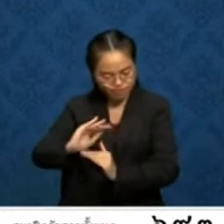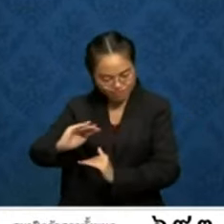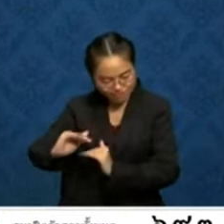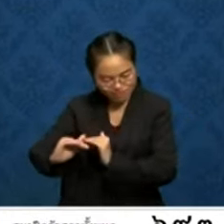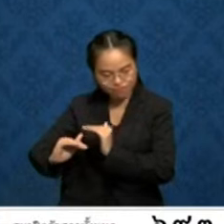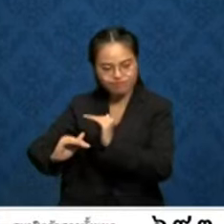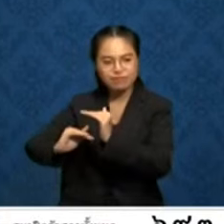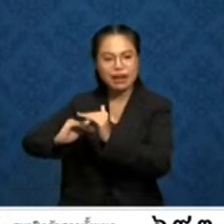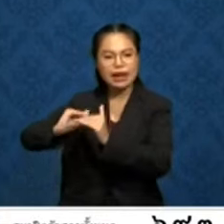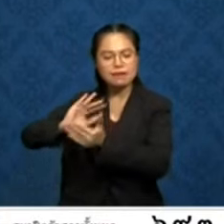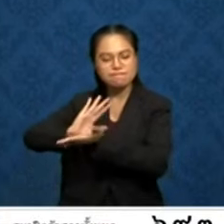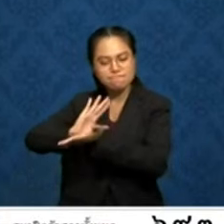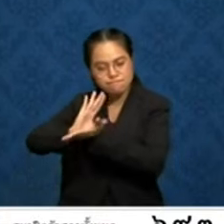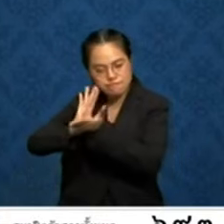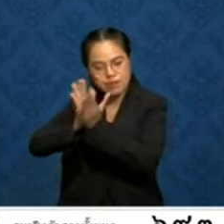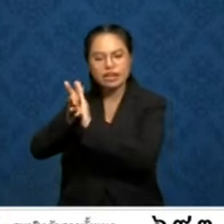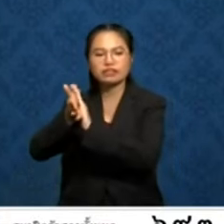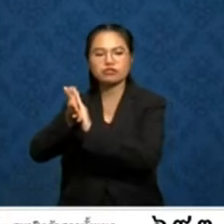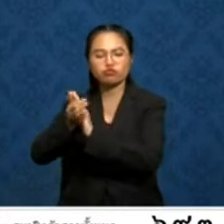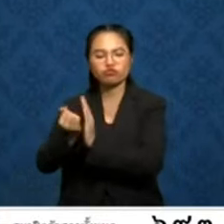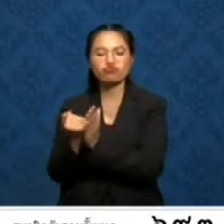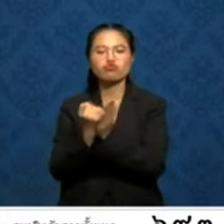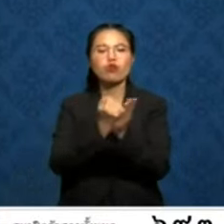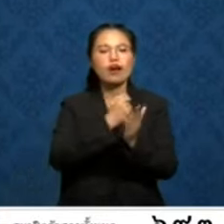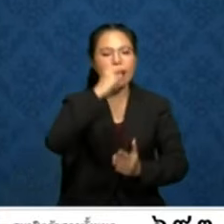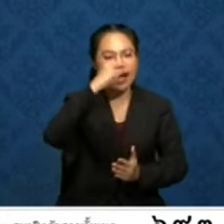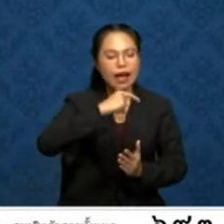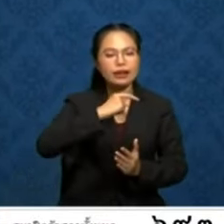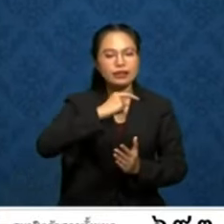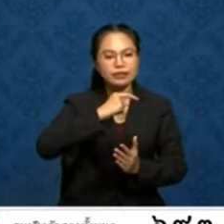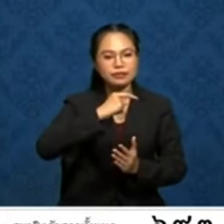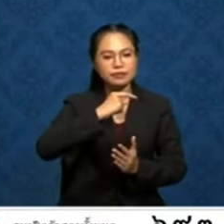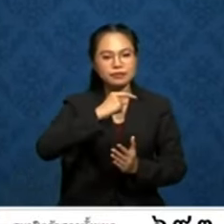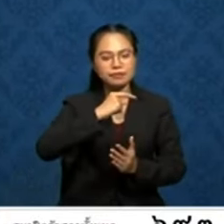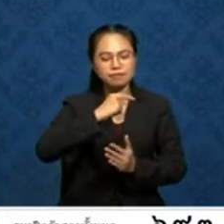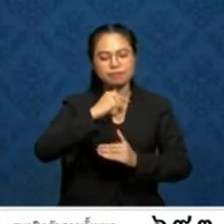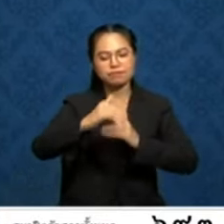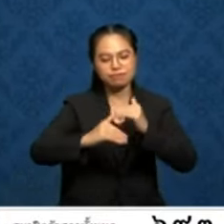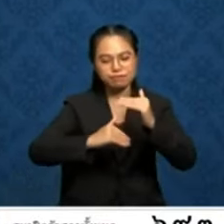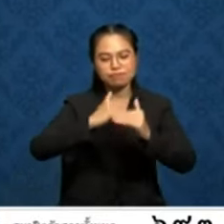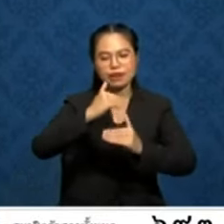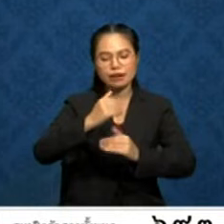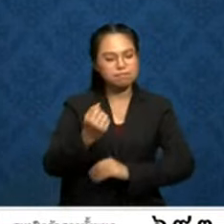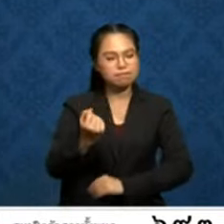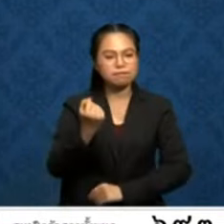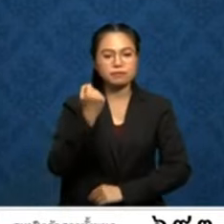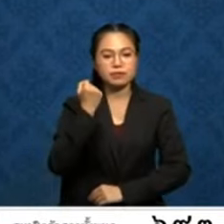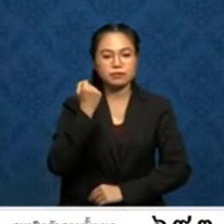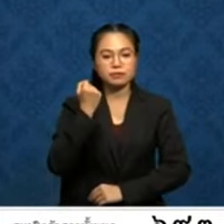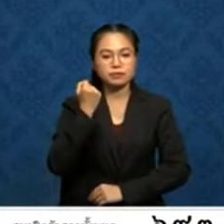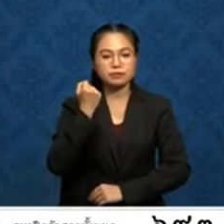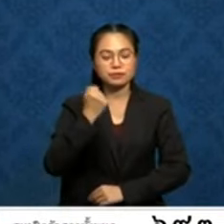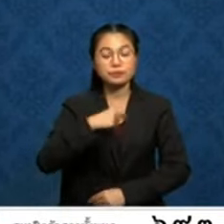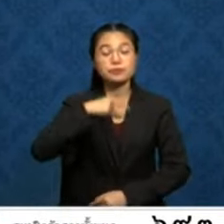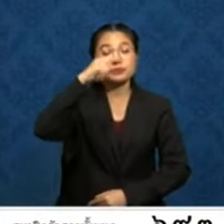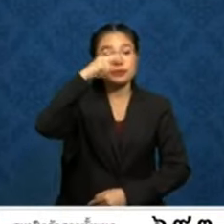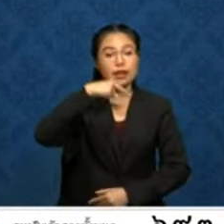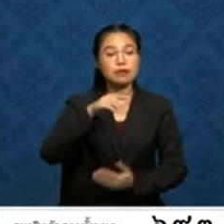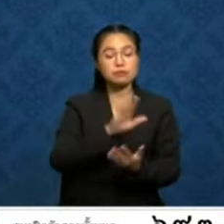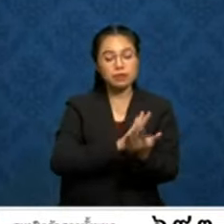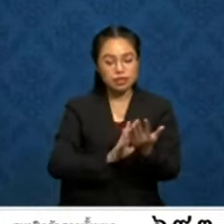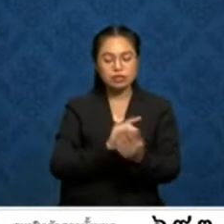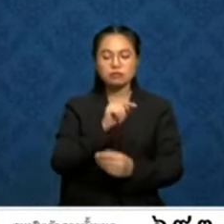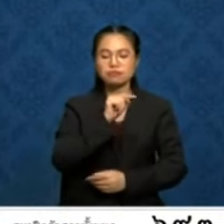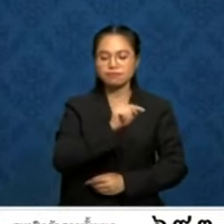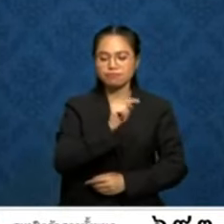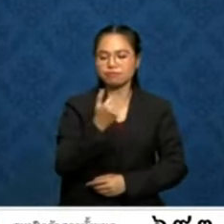าและทำให้ประเทศไทยเดินไปข้างหน้าอย่างมั่นคงประเทศไทยมีพื้นฐานศักย